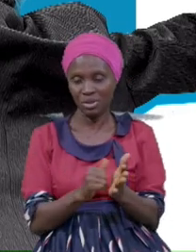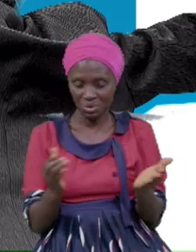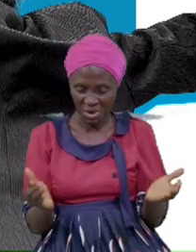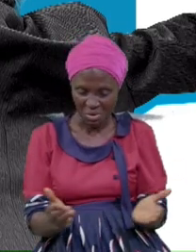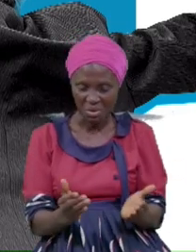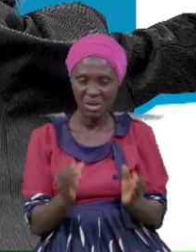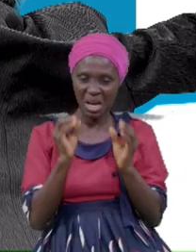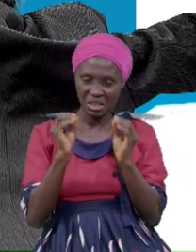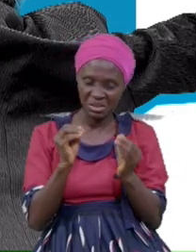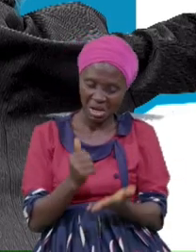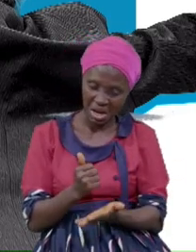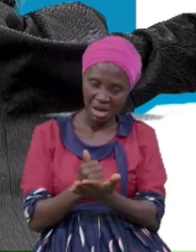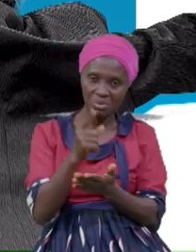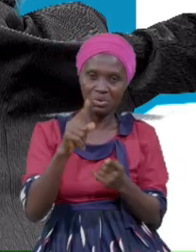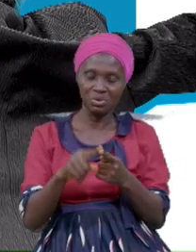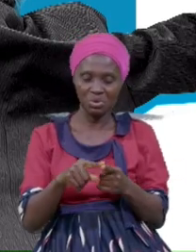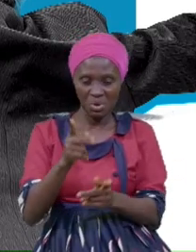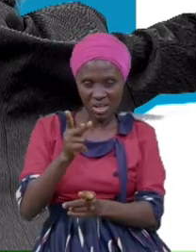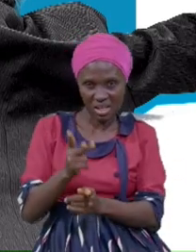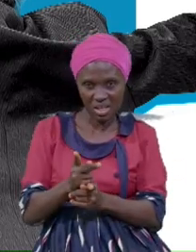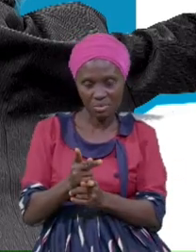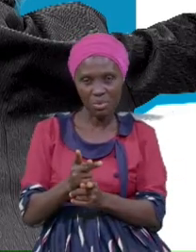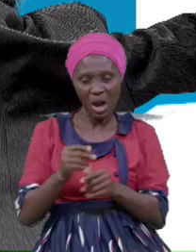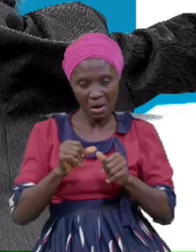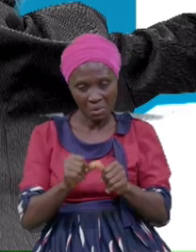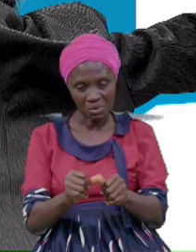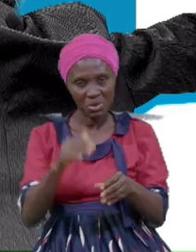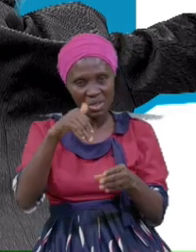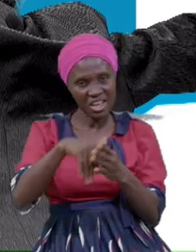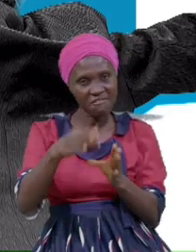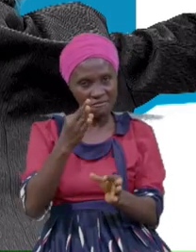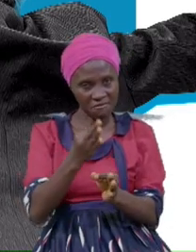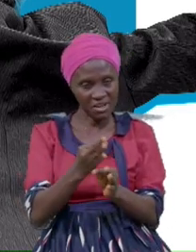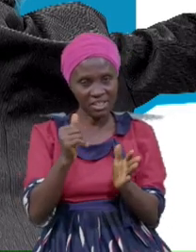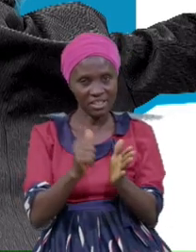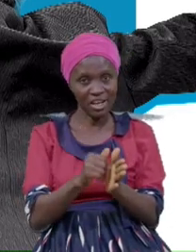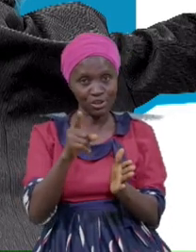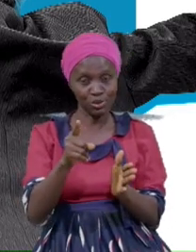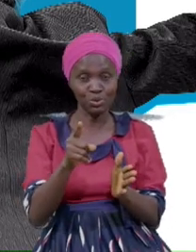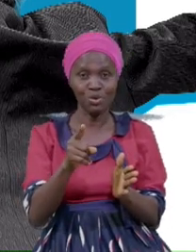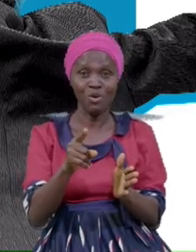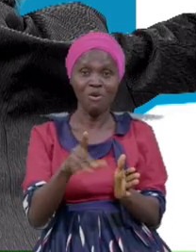à maintenir la foi que vous avez reçue en Christ ce soir.